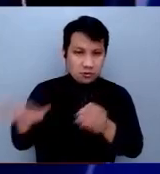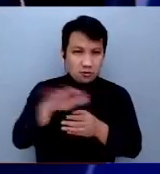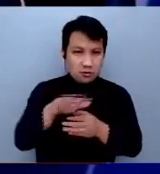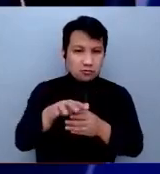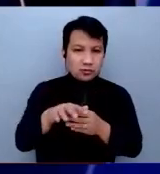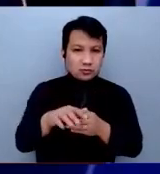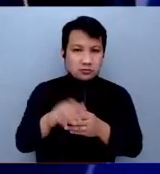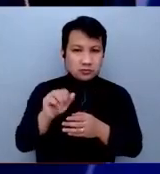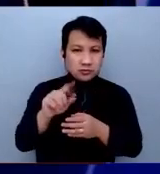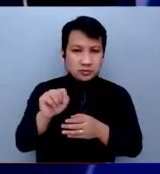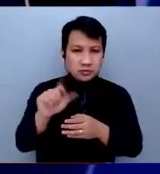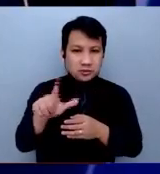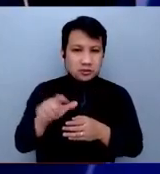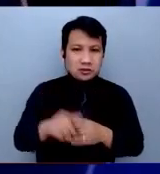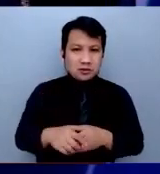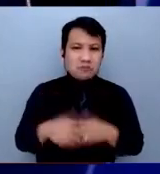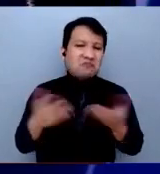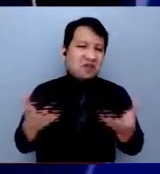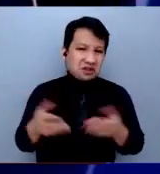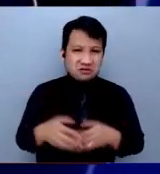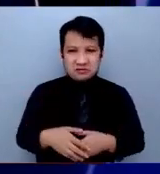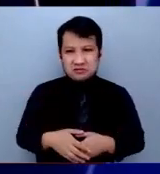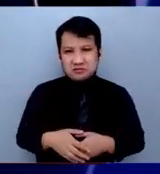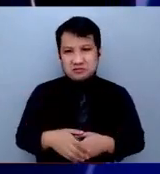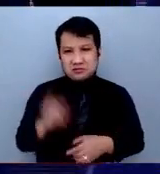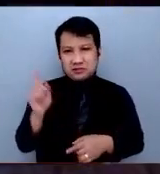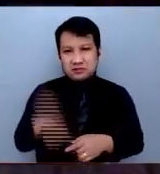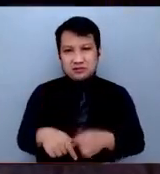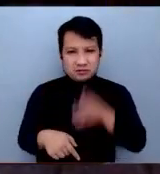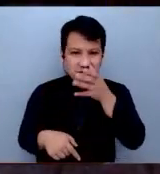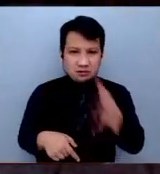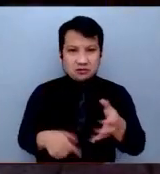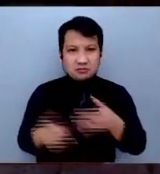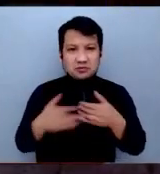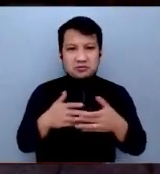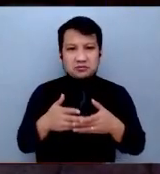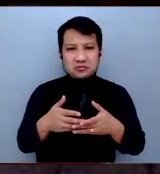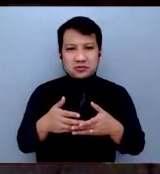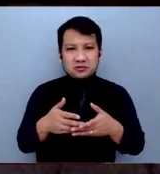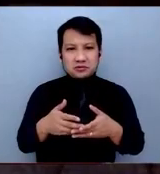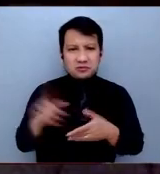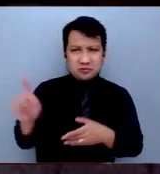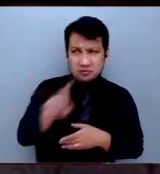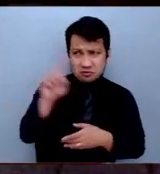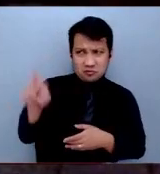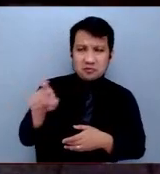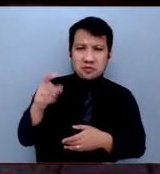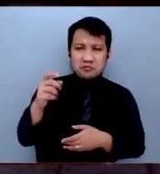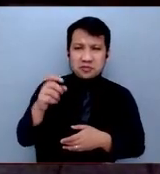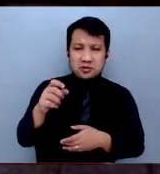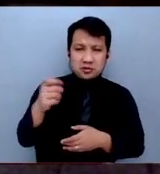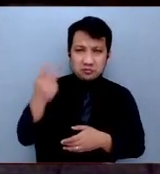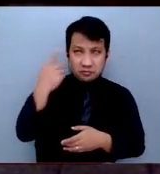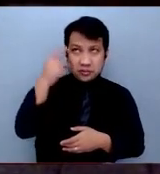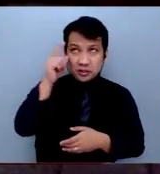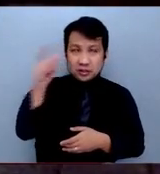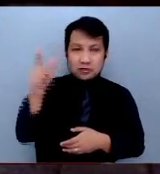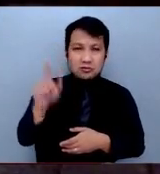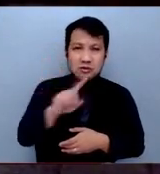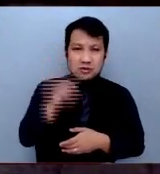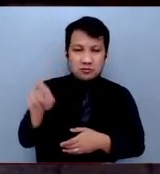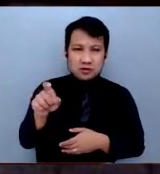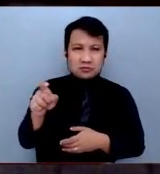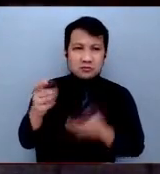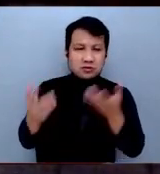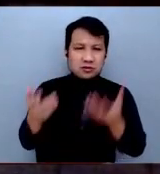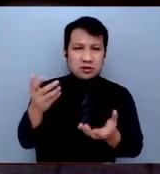law? Wala, hindi nila inindayan na Bok. Tinanong natin yan kay Senator Ping Lacson kanina doon sa kanyang press